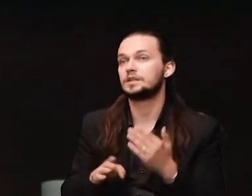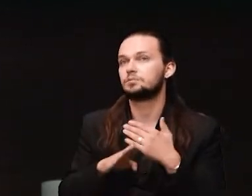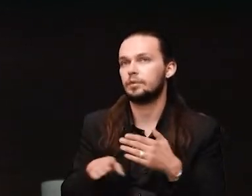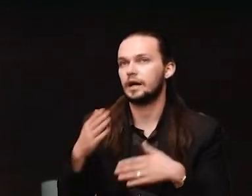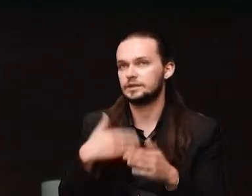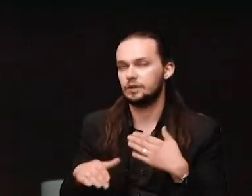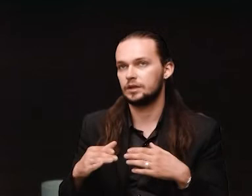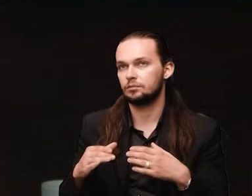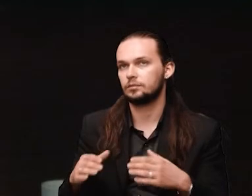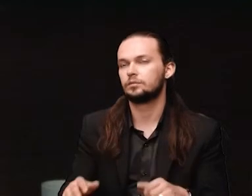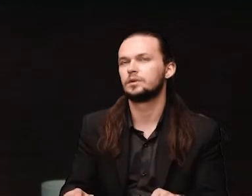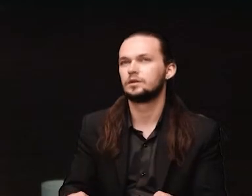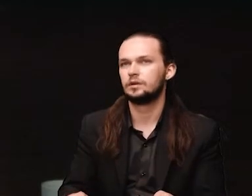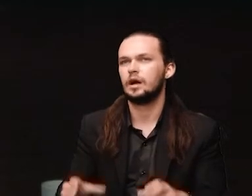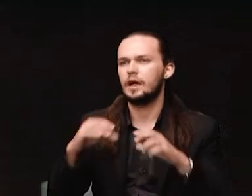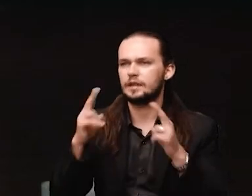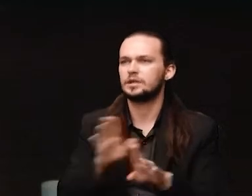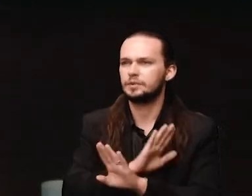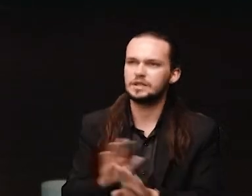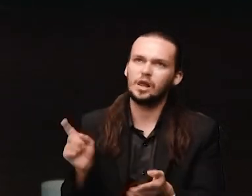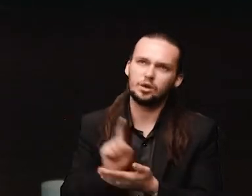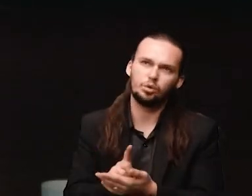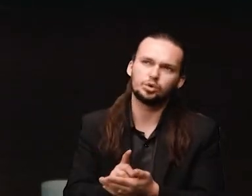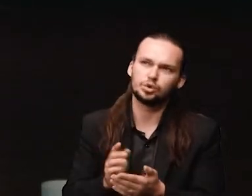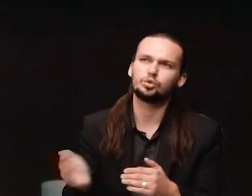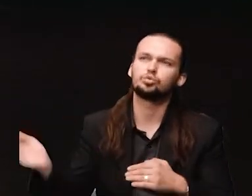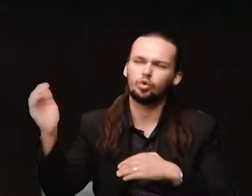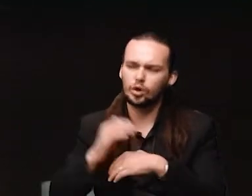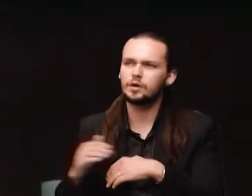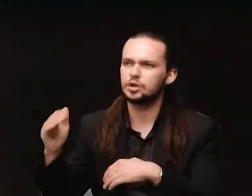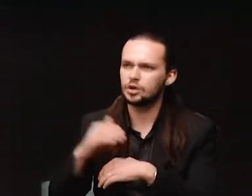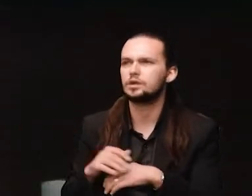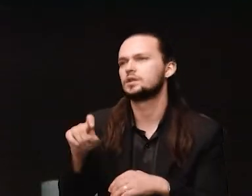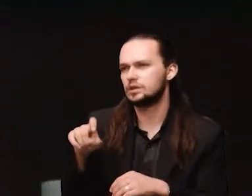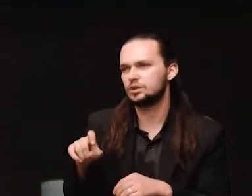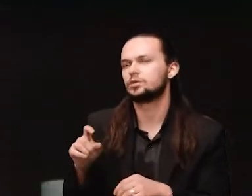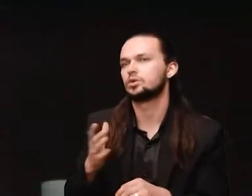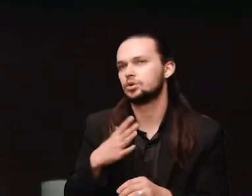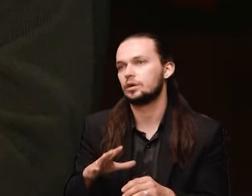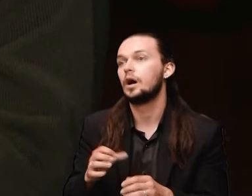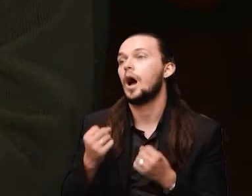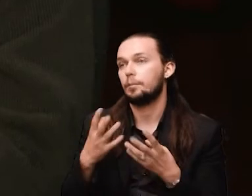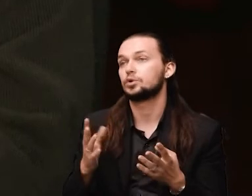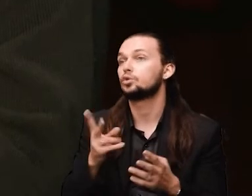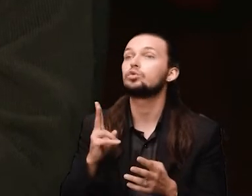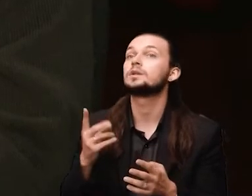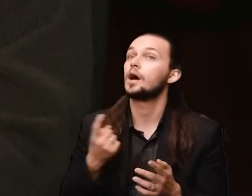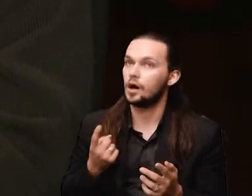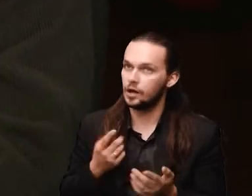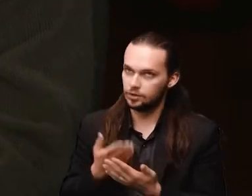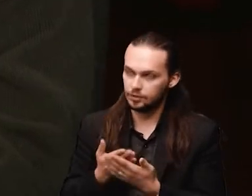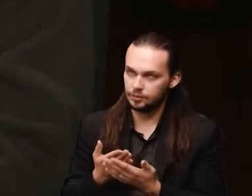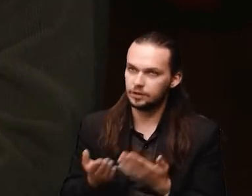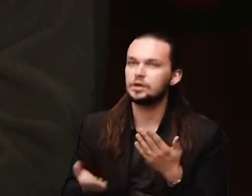обязанности помогать инвалидам, не специальная должность, да, которая вот с утра до вечера сидит, караулит, когда поедет инвалид, а просто кто-то из